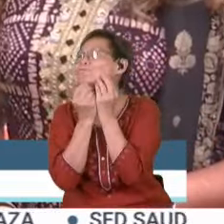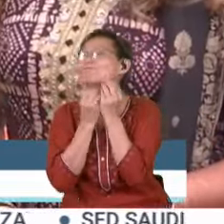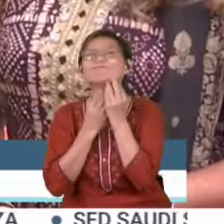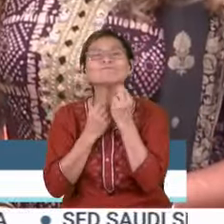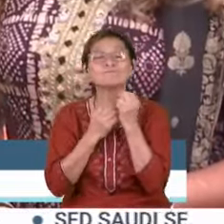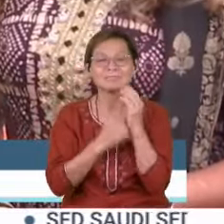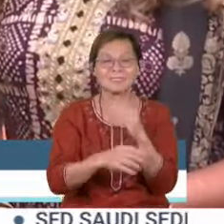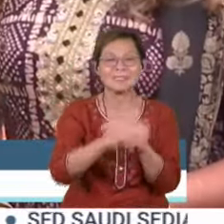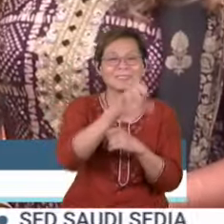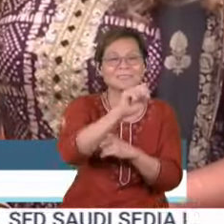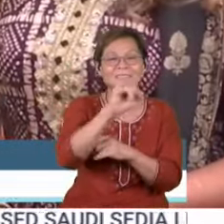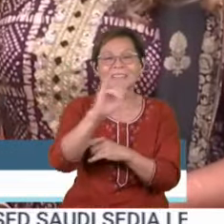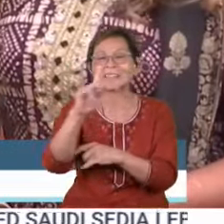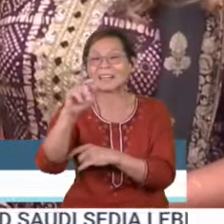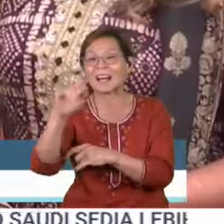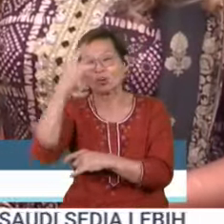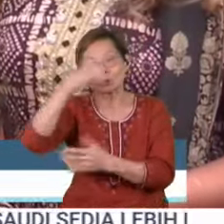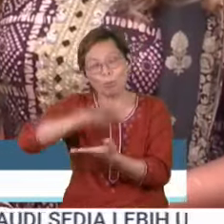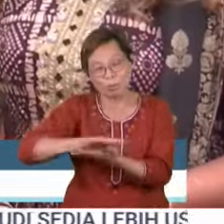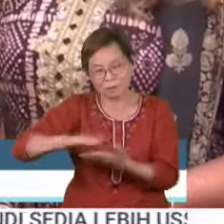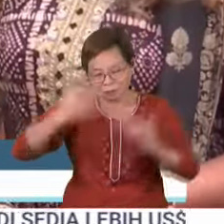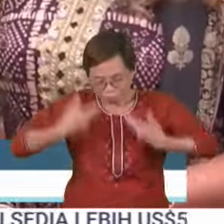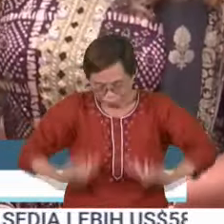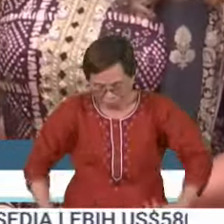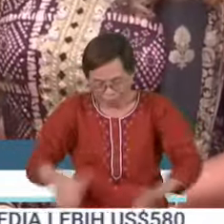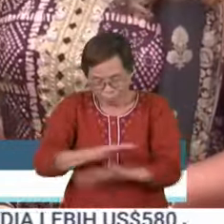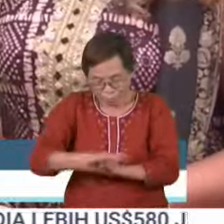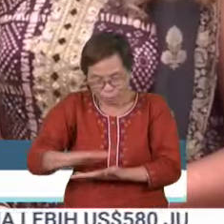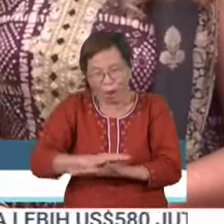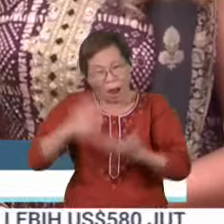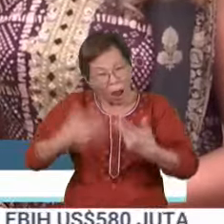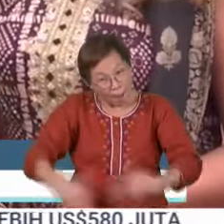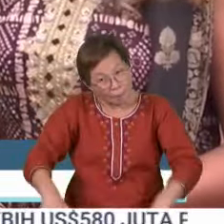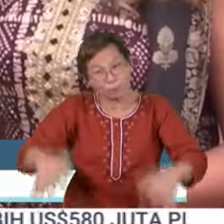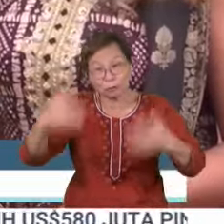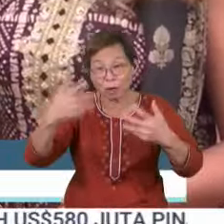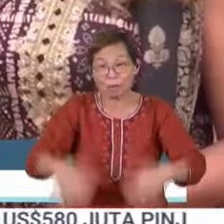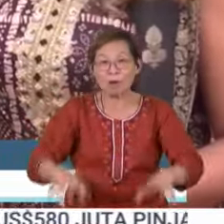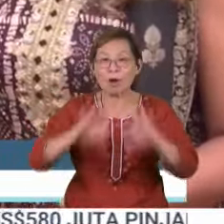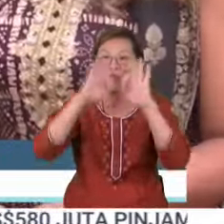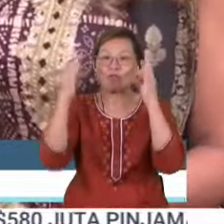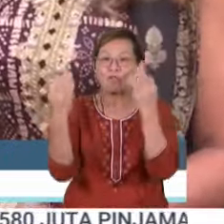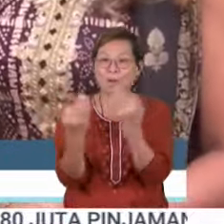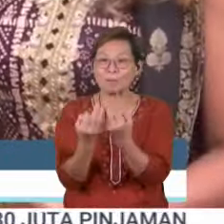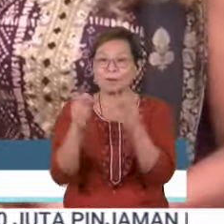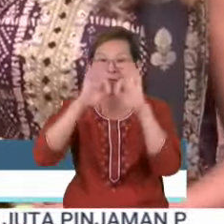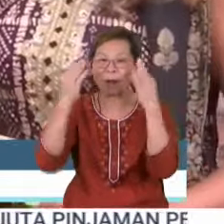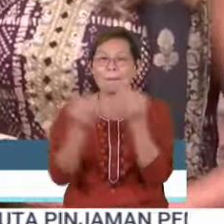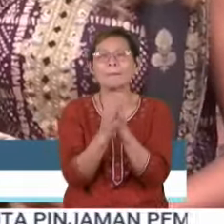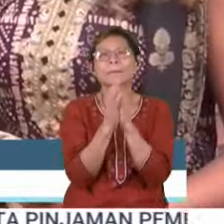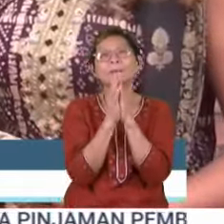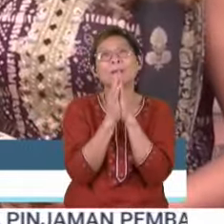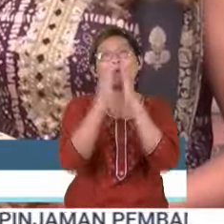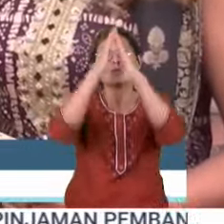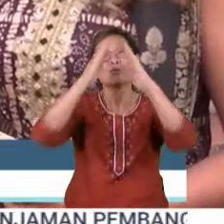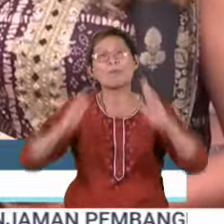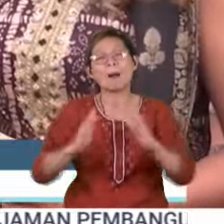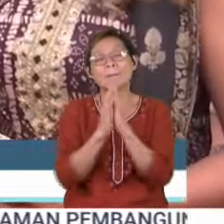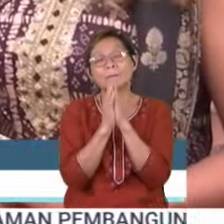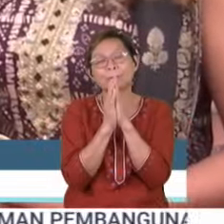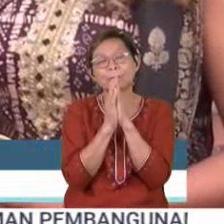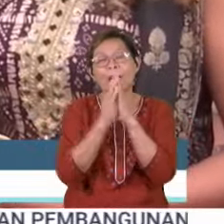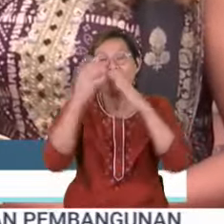panggil siakai untuk bersihkan diri. Lepas tu kita akan family, kita akan pray dekat rumah. Lepas tu